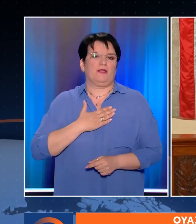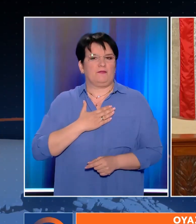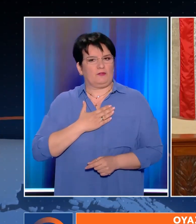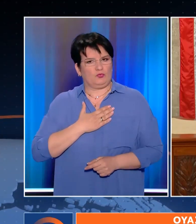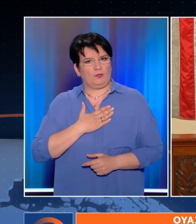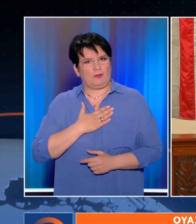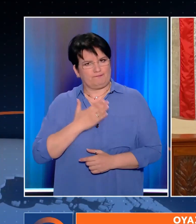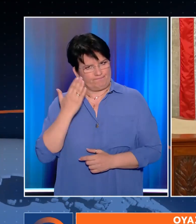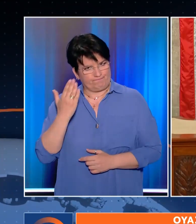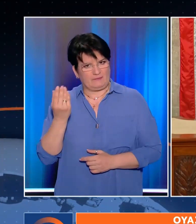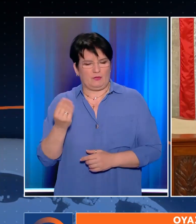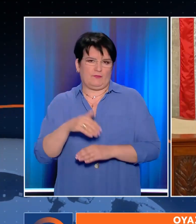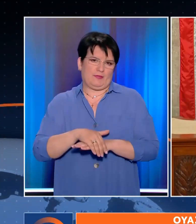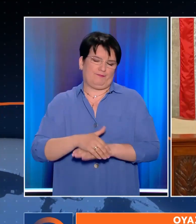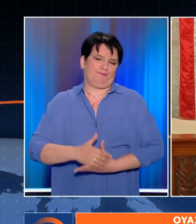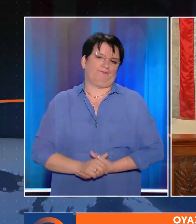κόσμος.